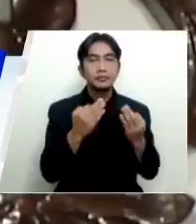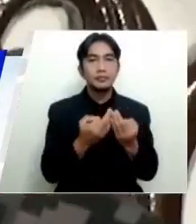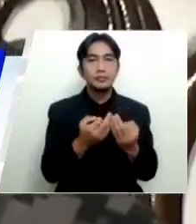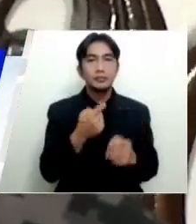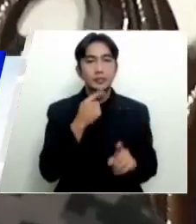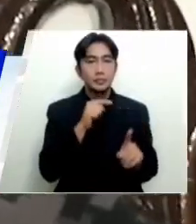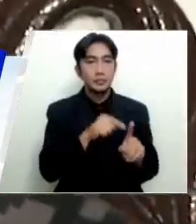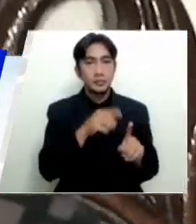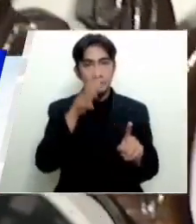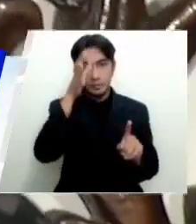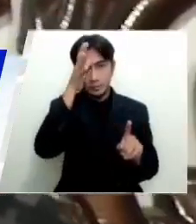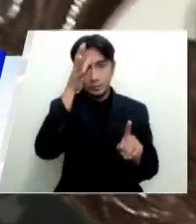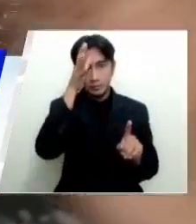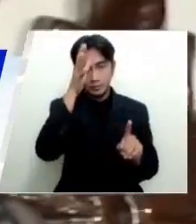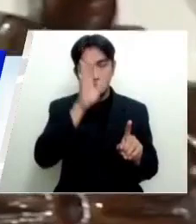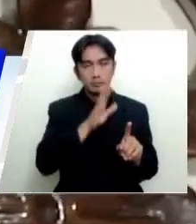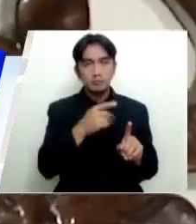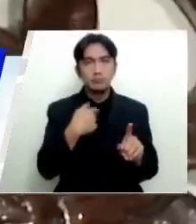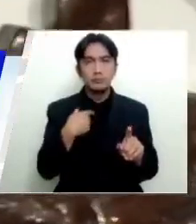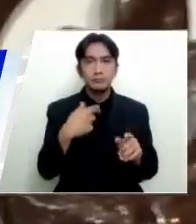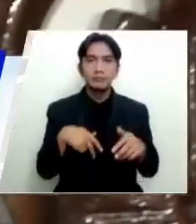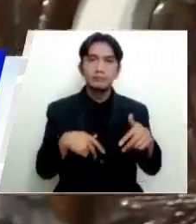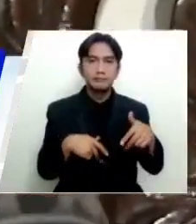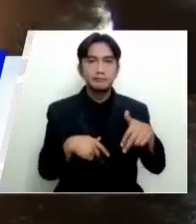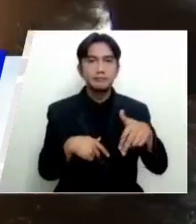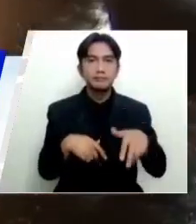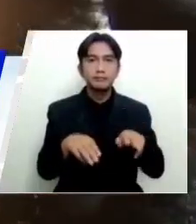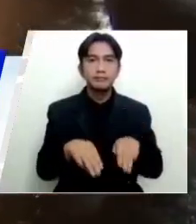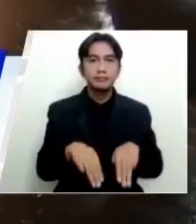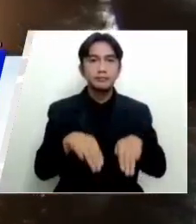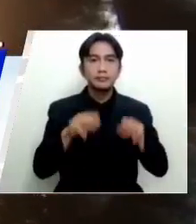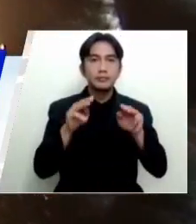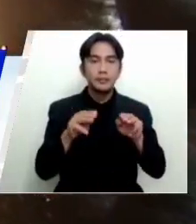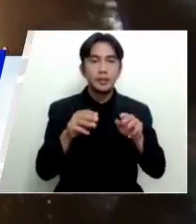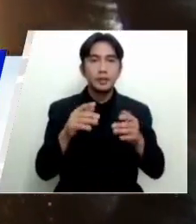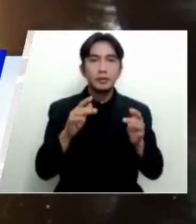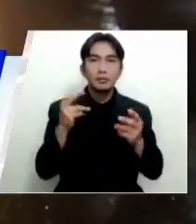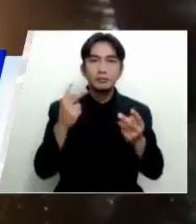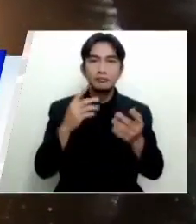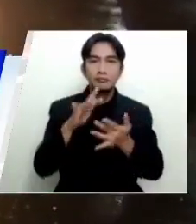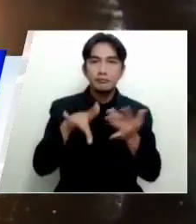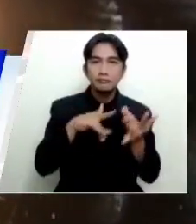anak galing sa pamamasyal sa Marikina Riverbanks kasama ang mga kaibigan.